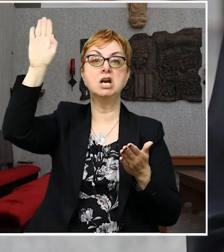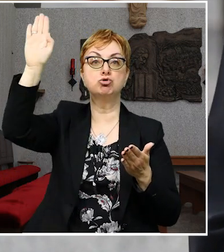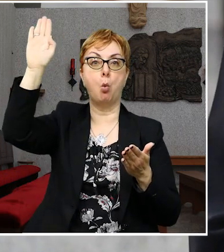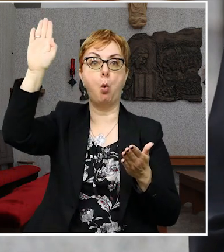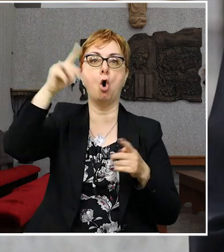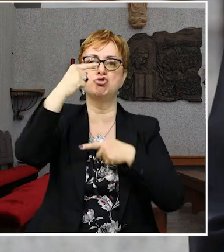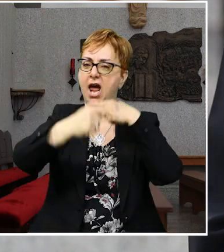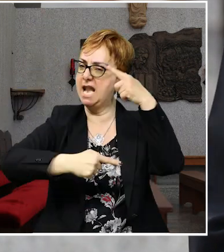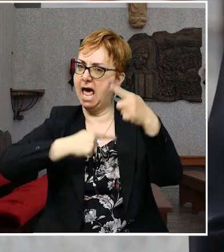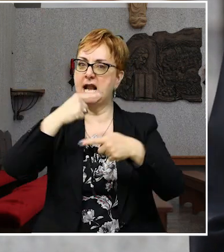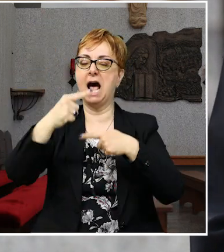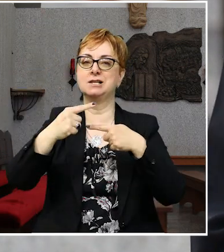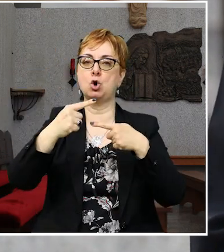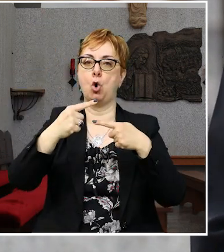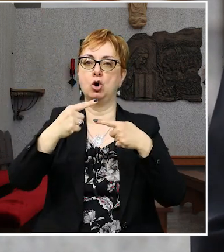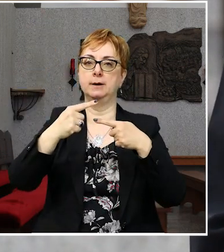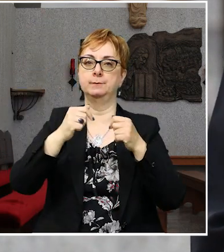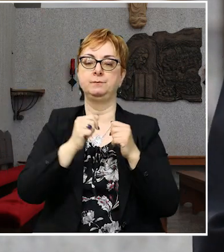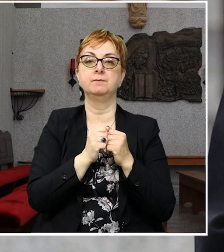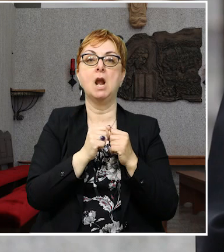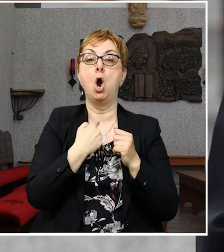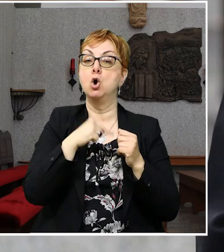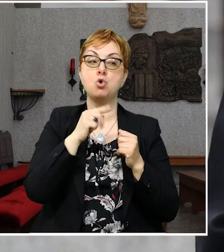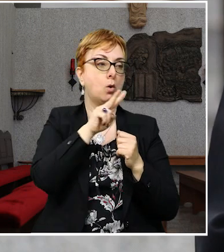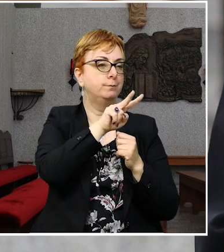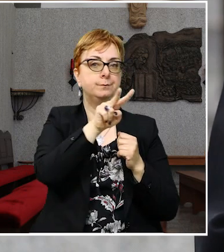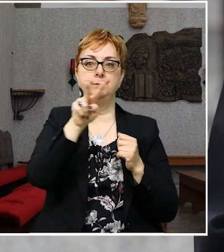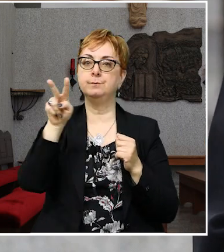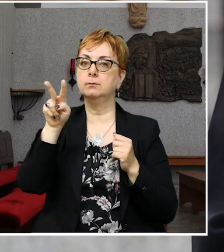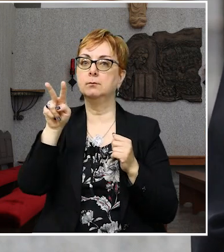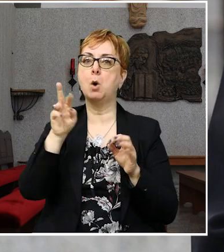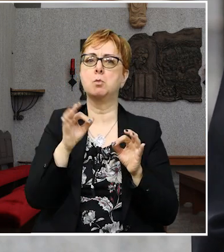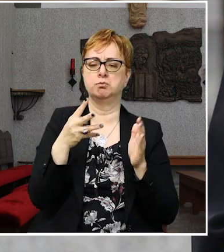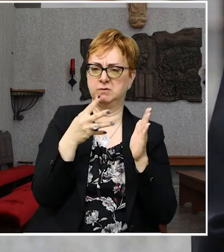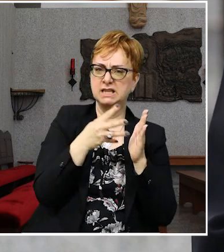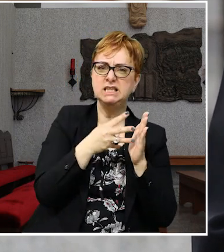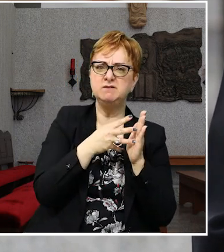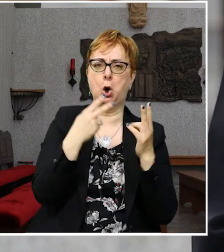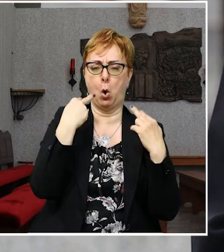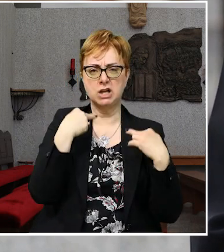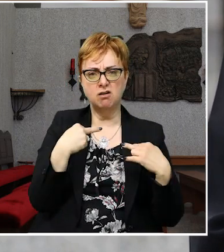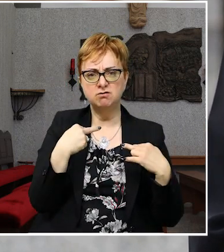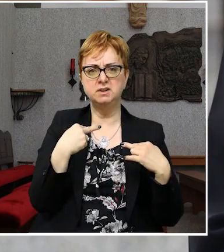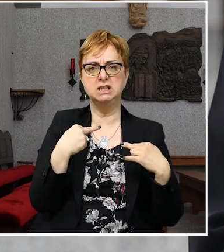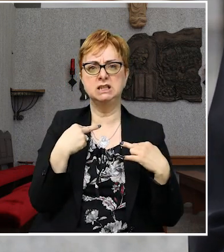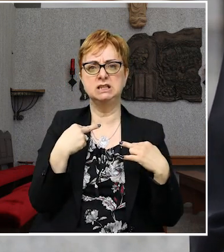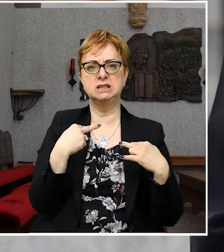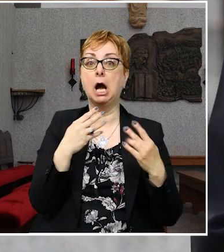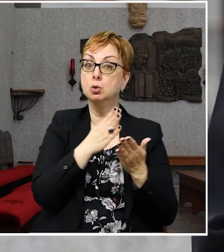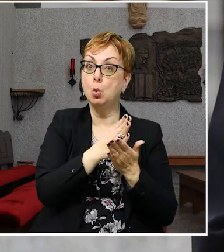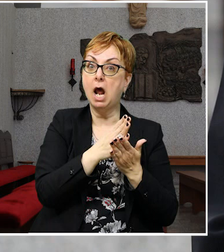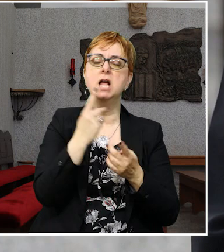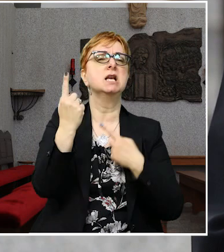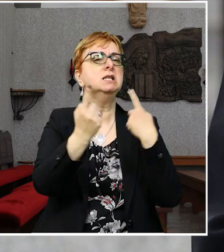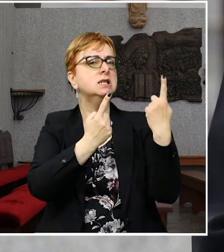le generazioni». Ecco, guardiamoci attorno, in mezzo a tutte le difficoltà della vita, in mezzo